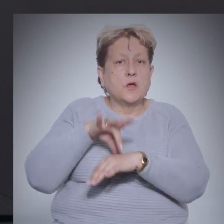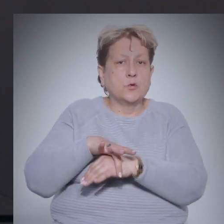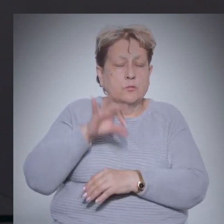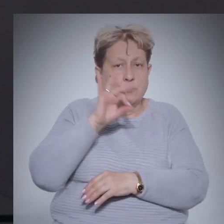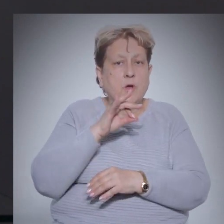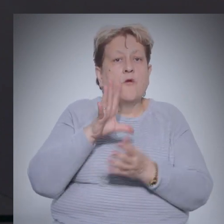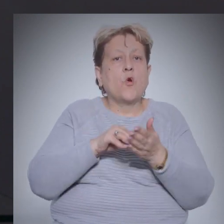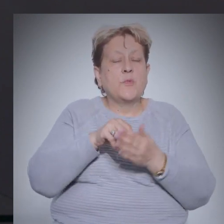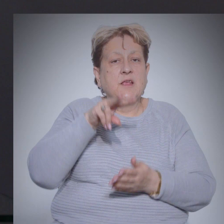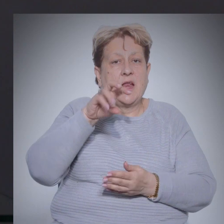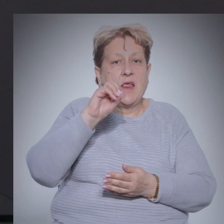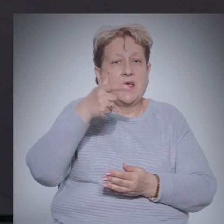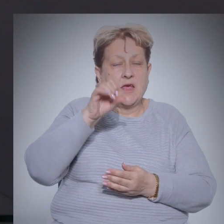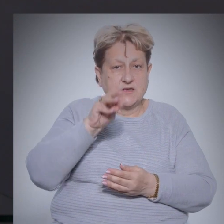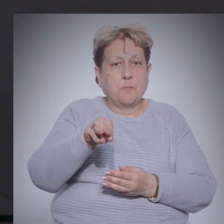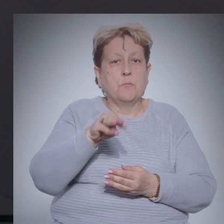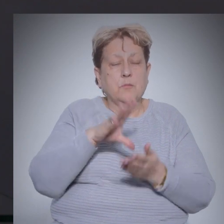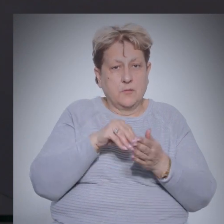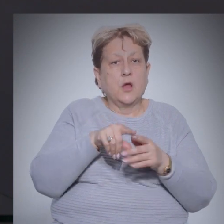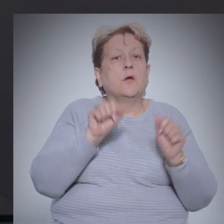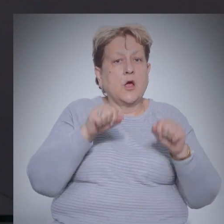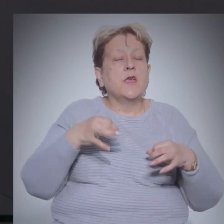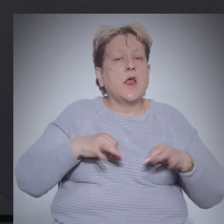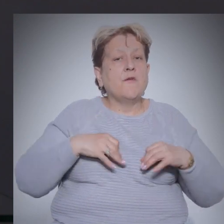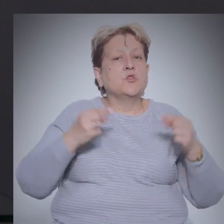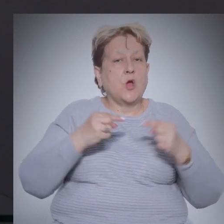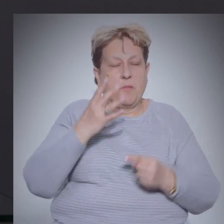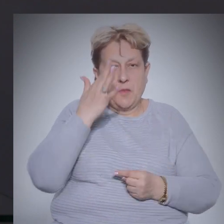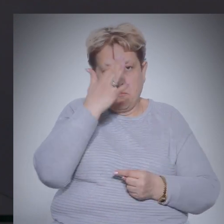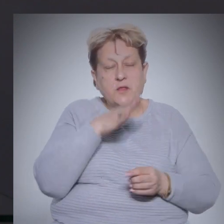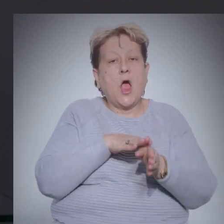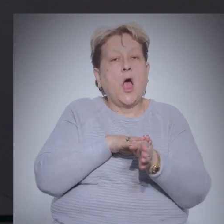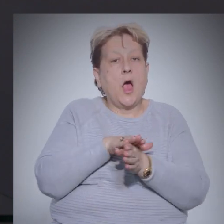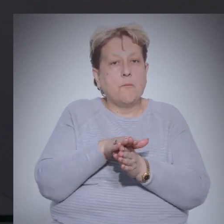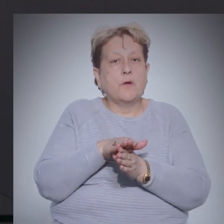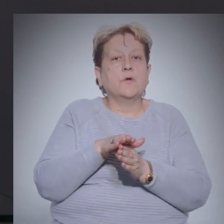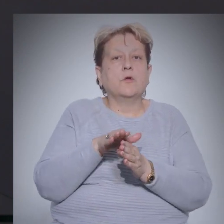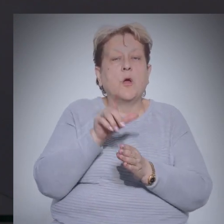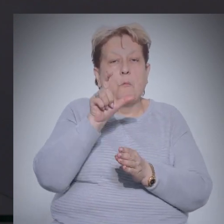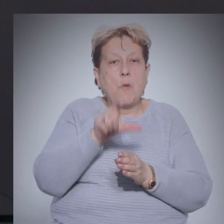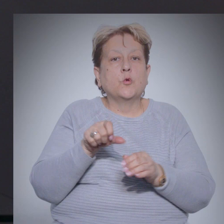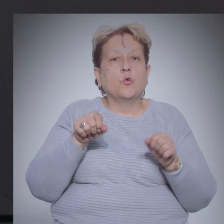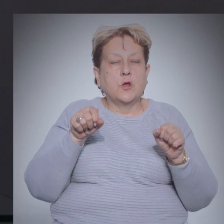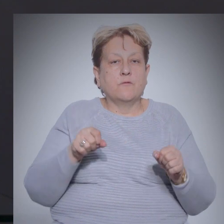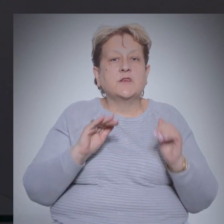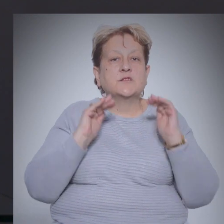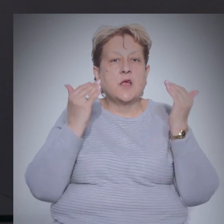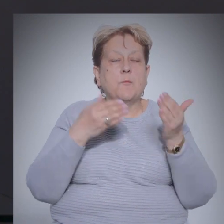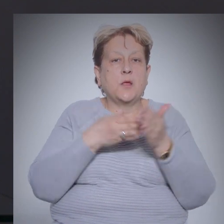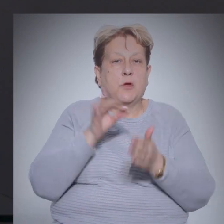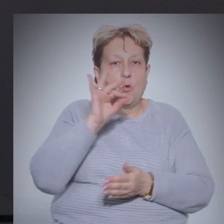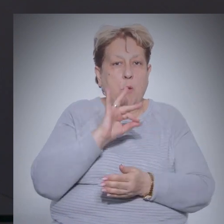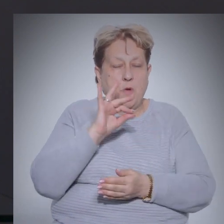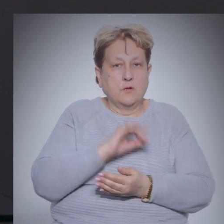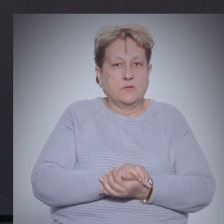պաշտոյան բացայտման համար, որպես լեգիցիմ շահ հապավելու համար, կարելի է դա իրավաճապ նպատակի մարդու իրավունքը